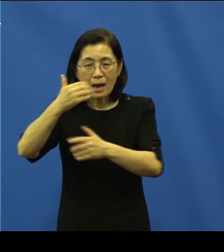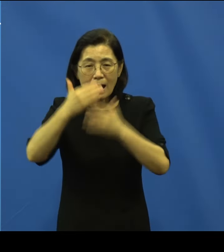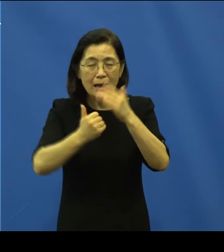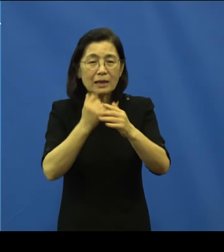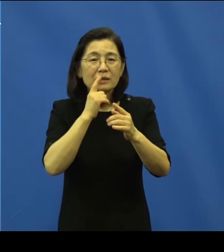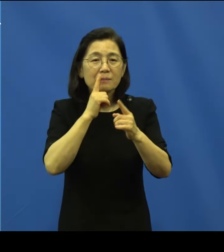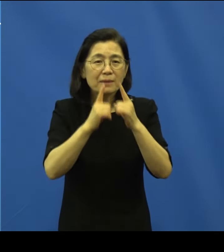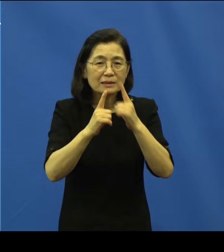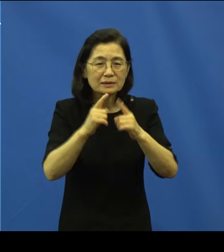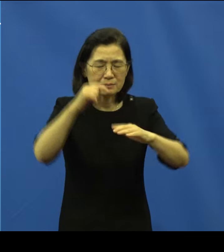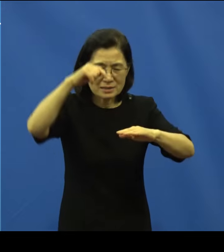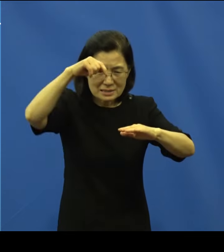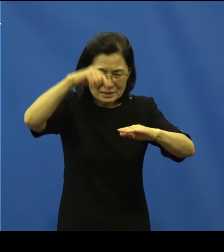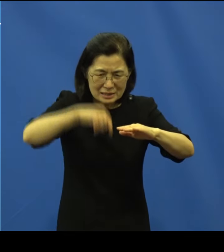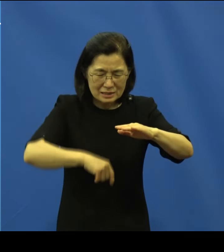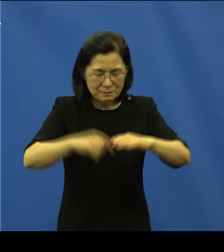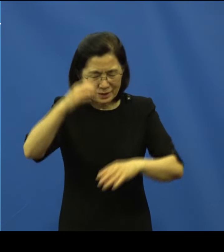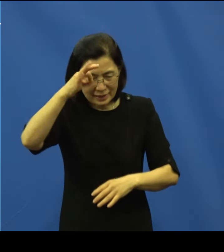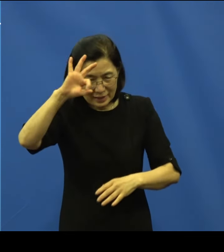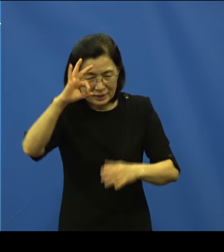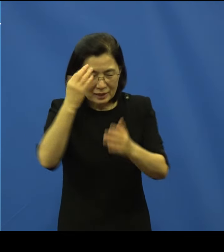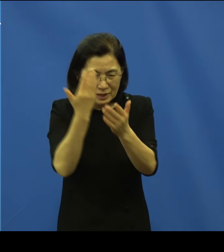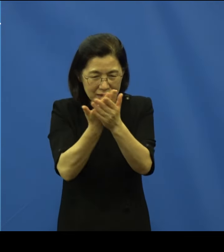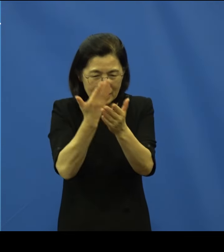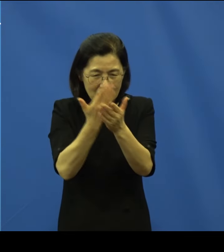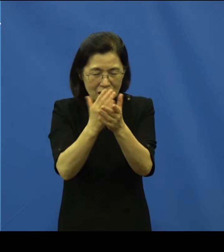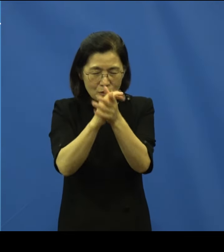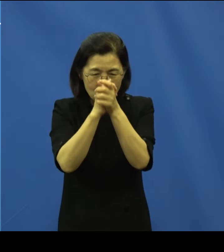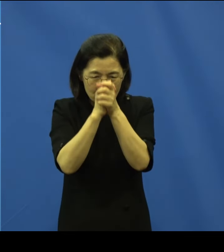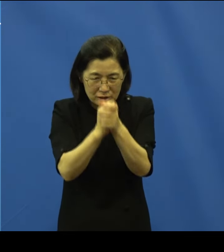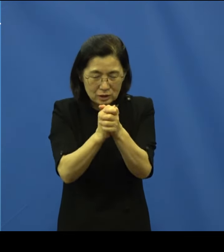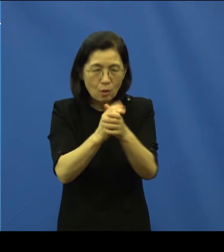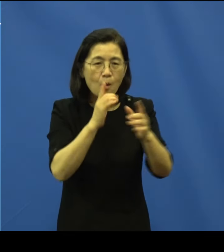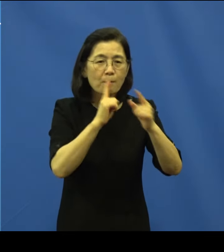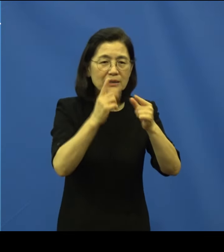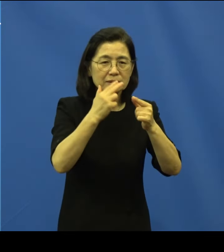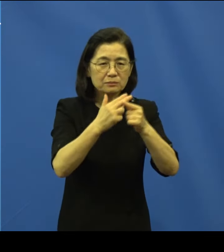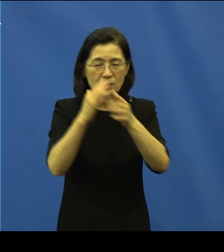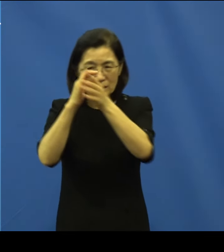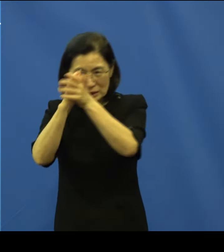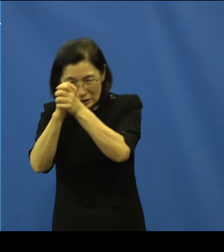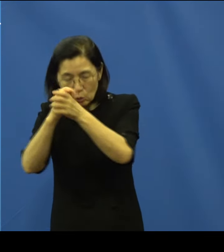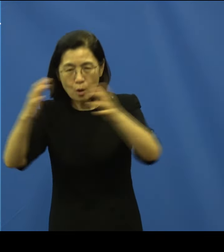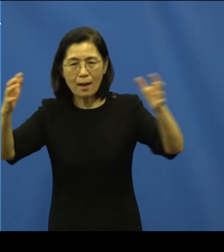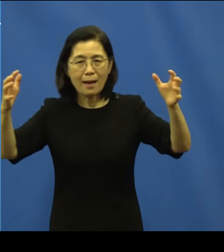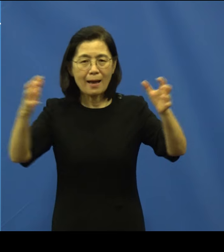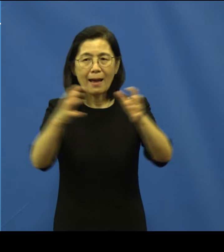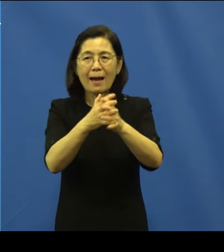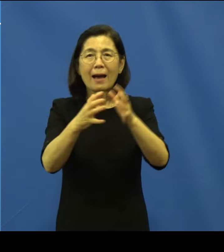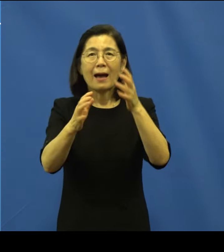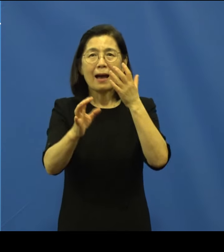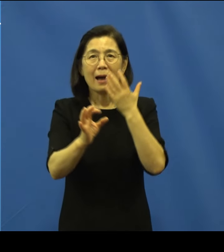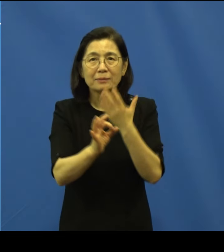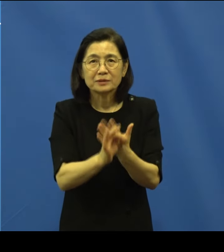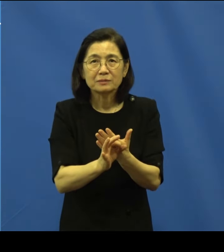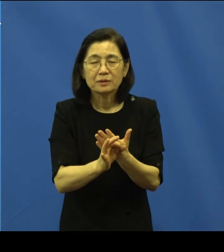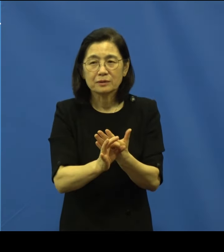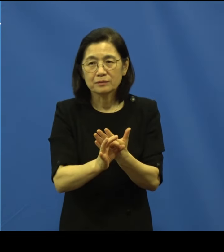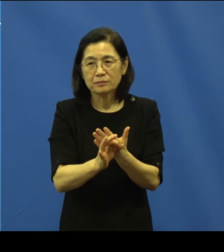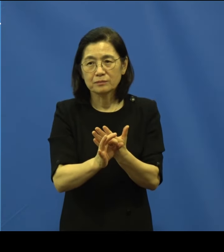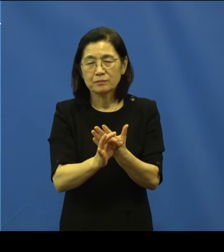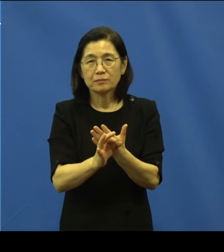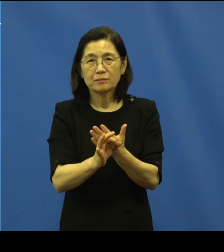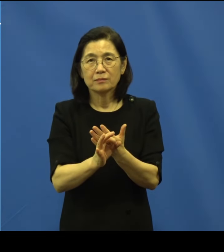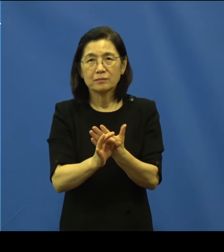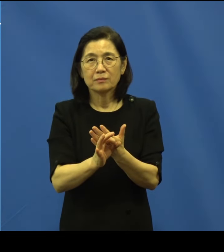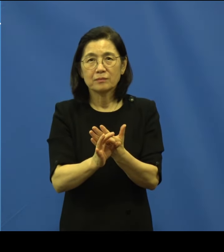깊이 깨닫도록 해달라고 기도하고, 그래서 말씀과 기도가 합쳐지면 어느 순간 눈이 열리기 시작하면서